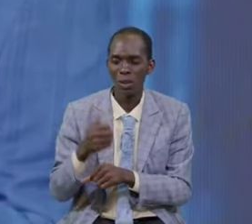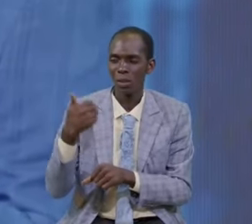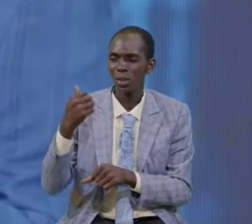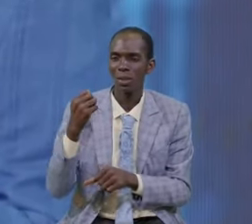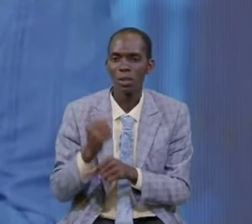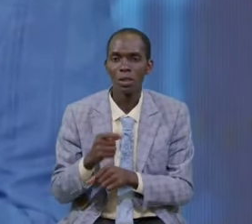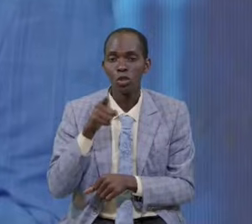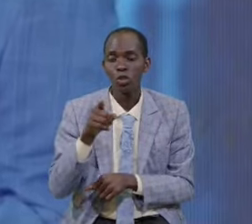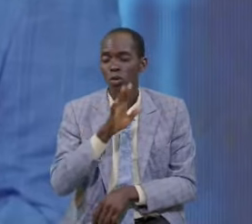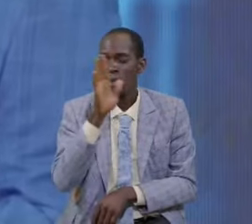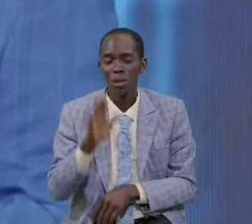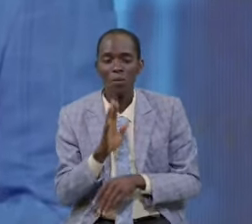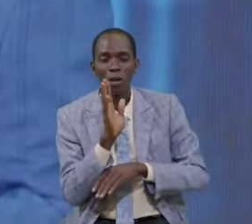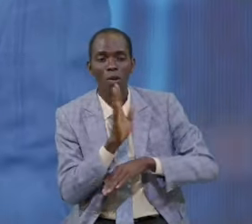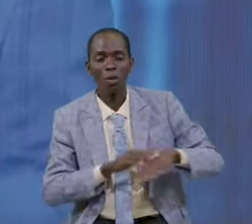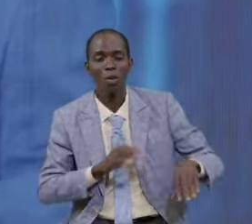plus jamais utilisé